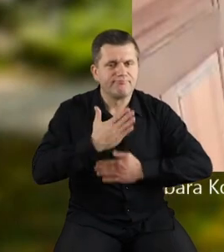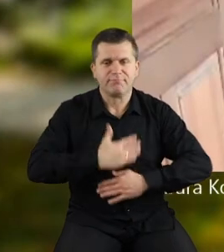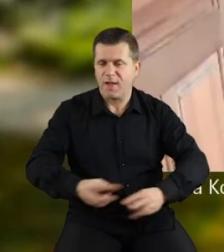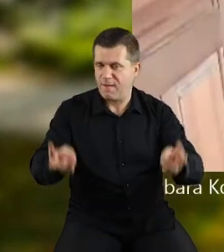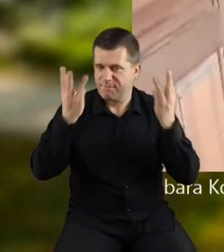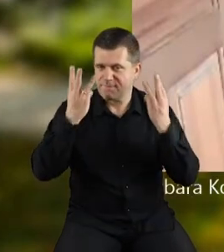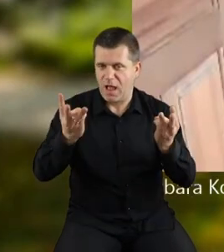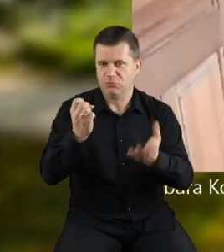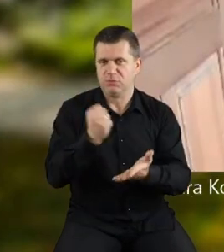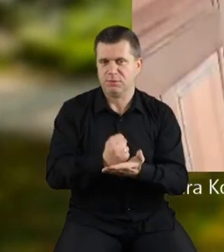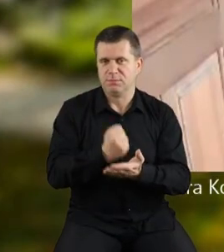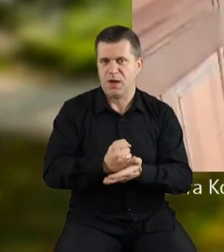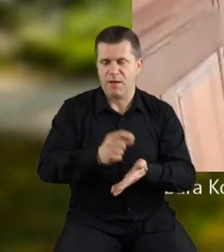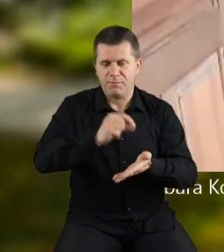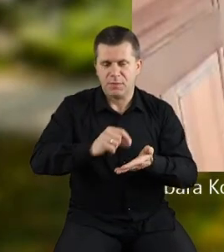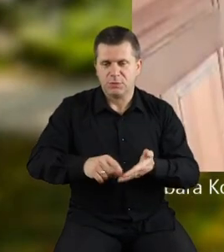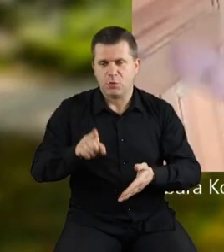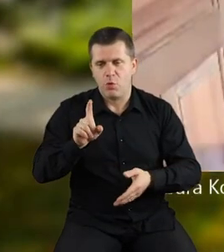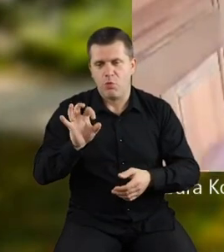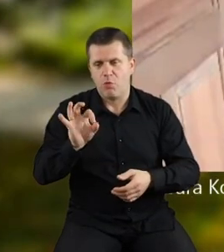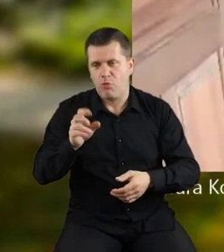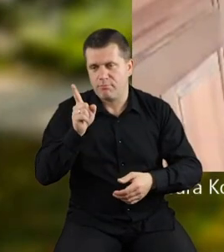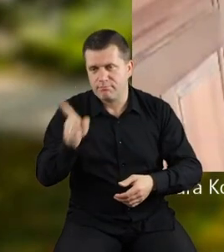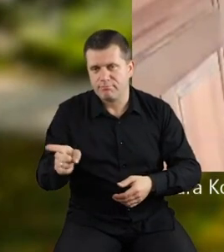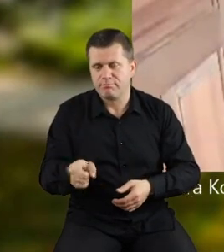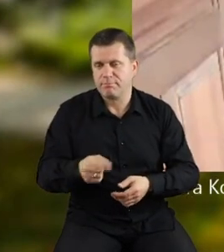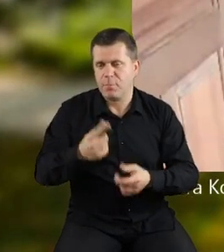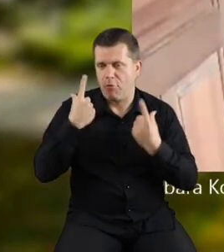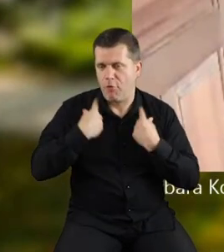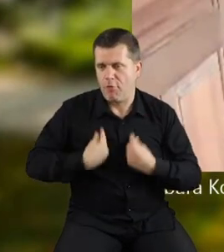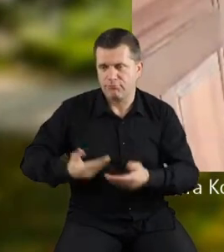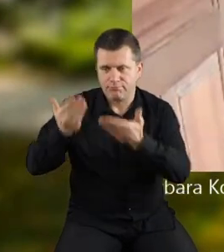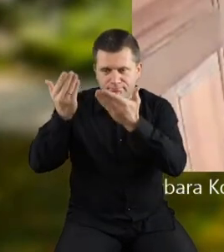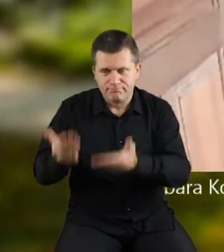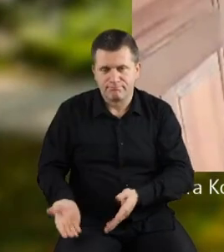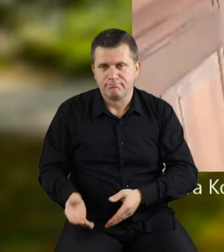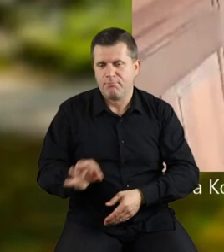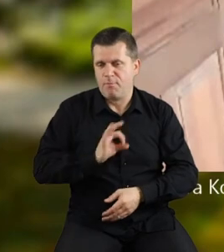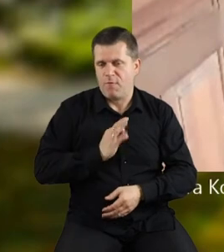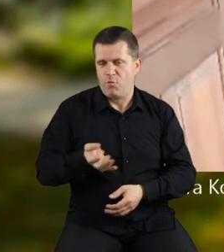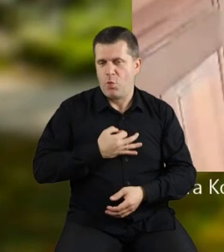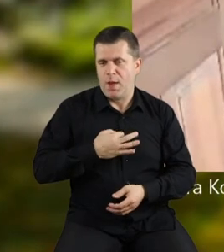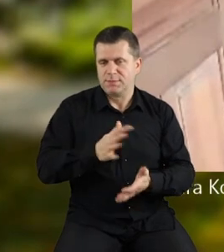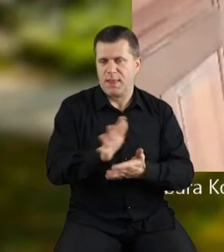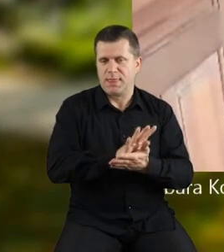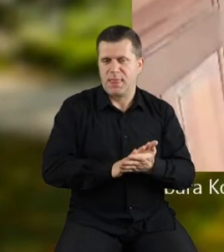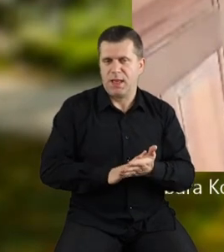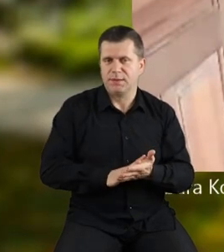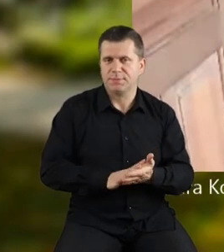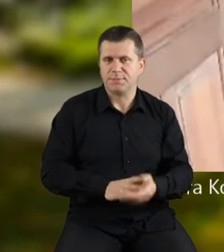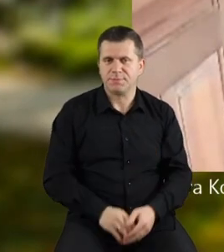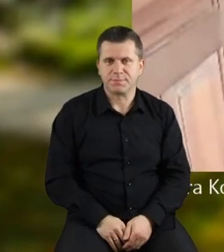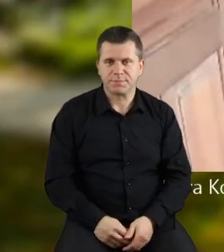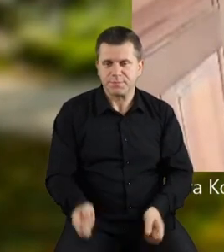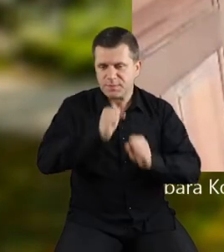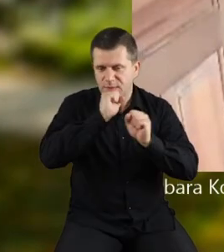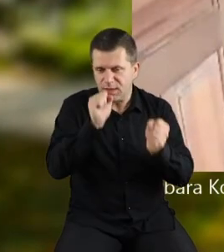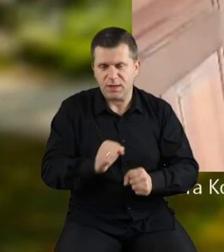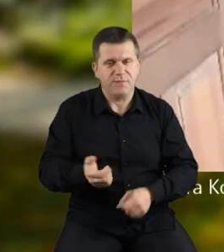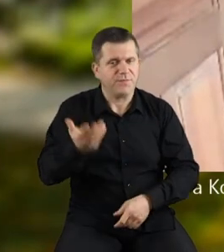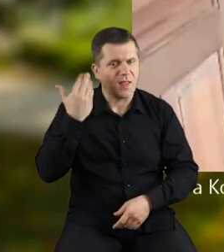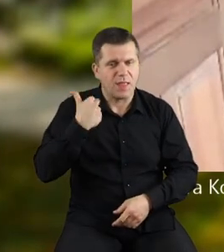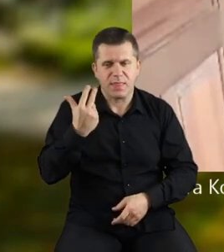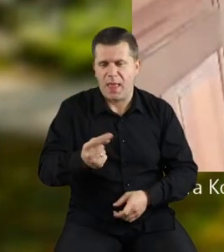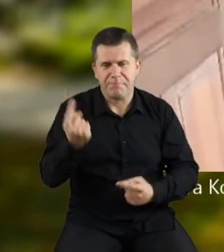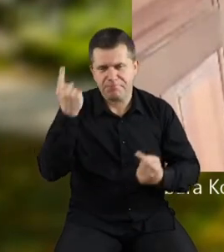rozkosz i ważna sprawa pisać o takim pisarzu w swoim własnym tekście.